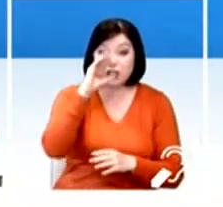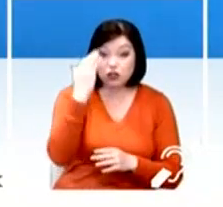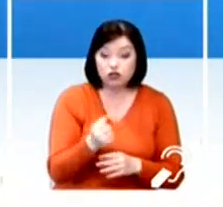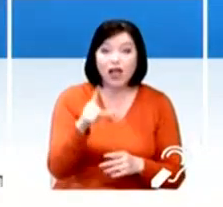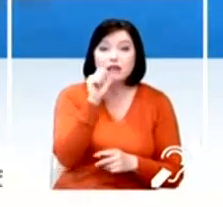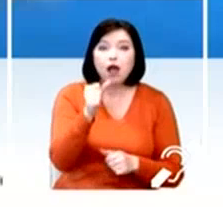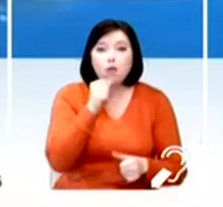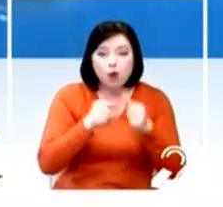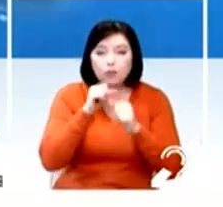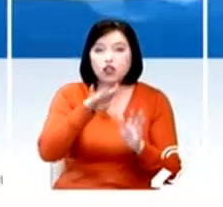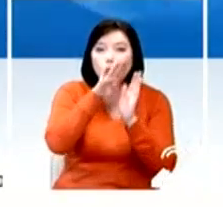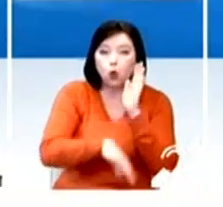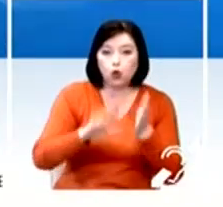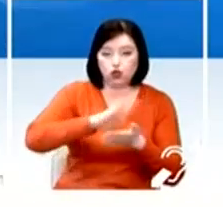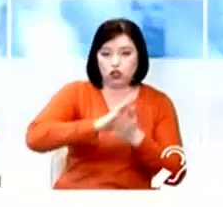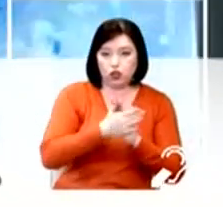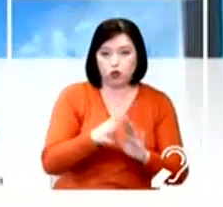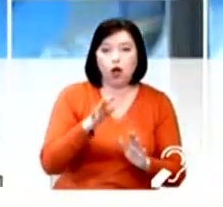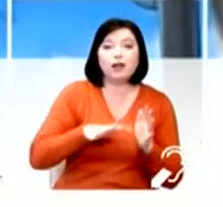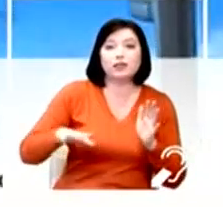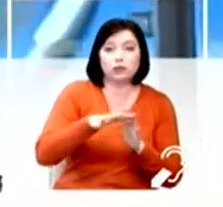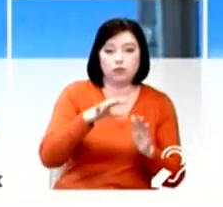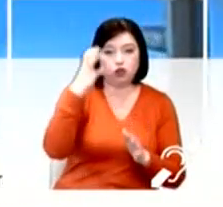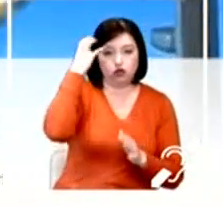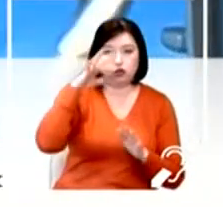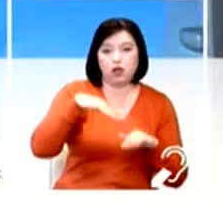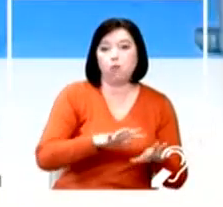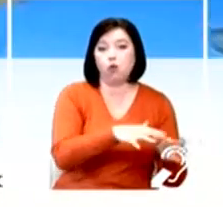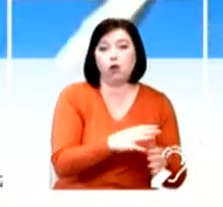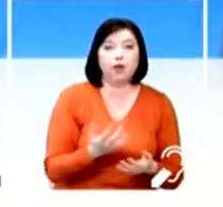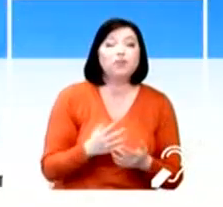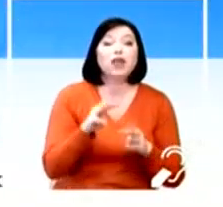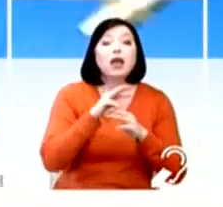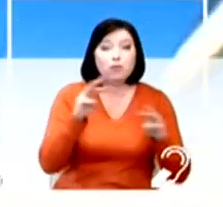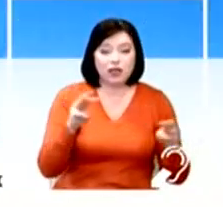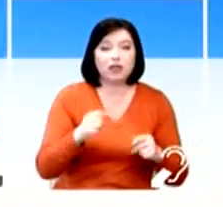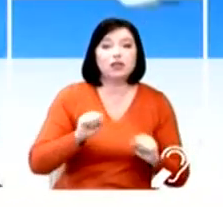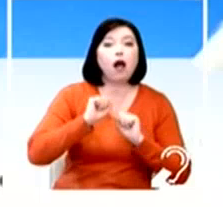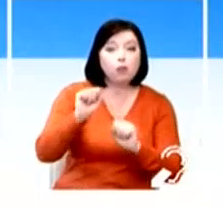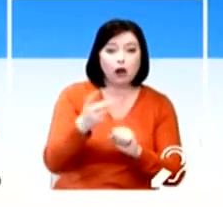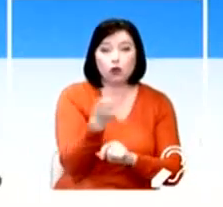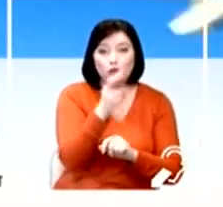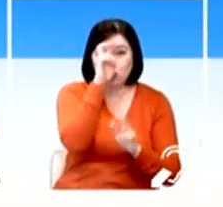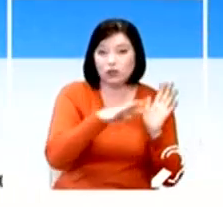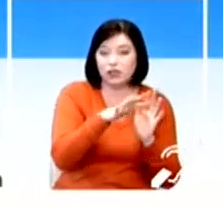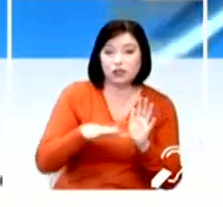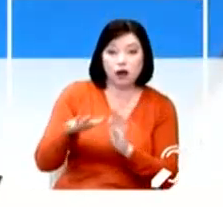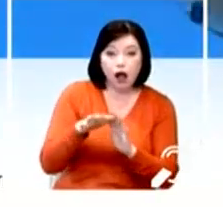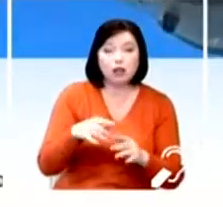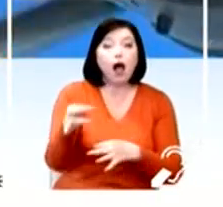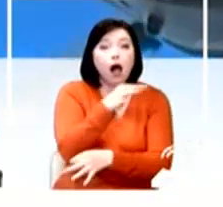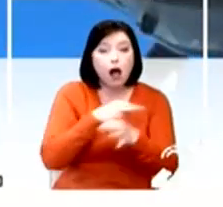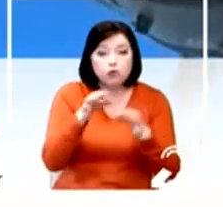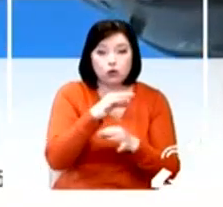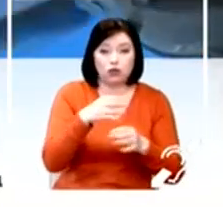de încercări de a escalada tensiunile în regiunea Mării Negre. Ministrii apărării din cele două țări au abordat incidentul în timpul